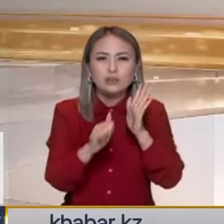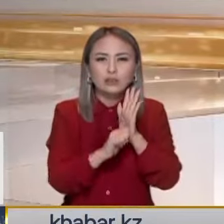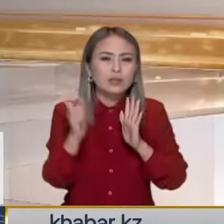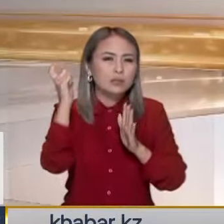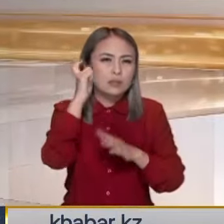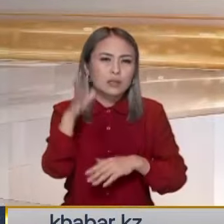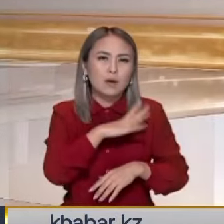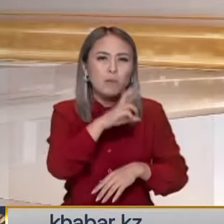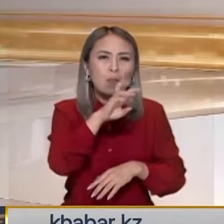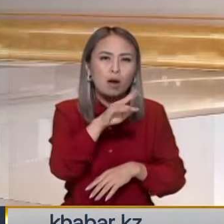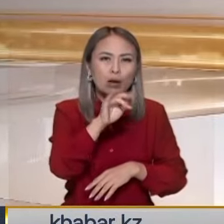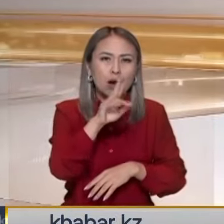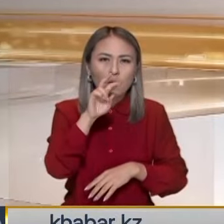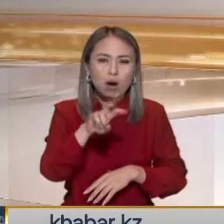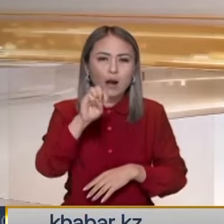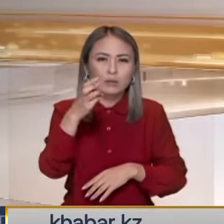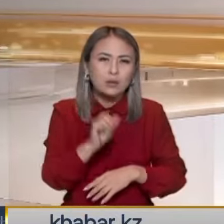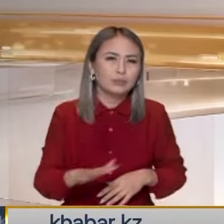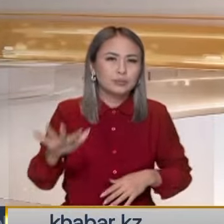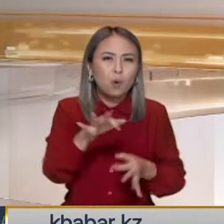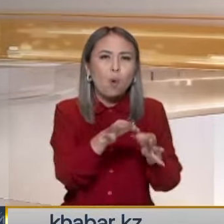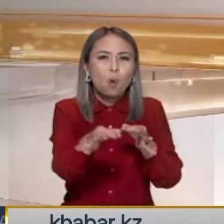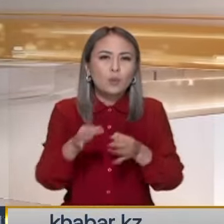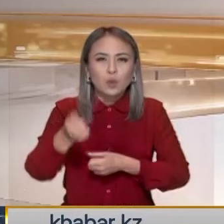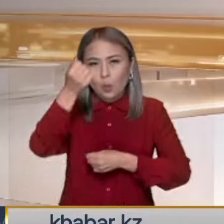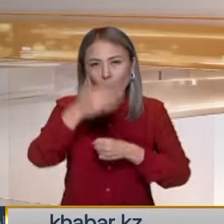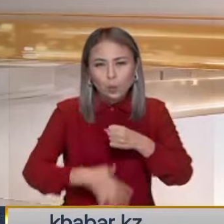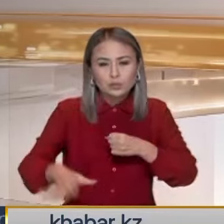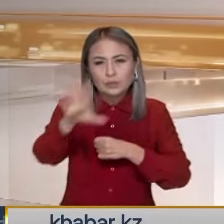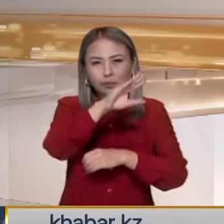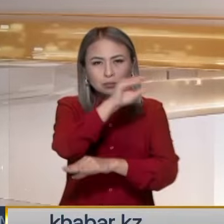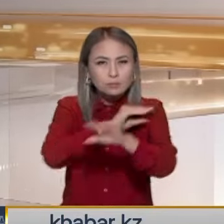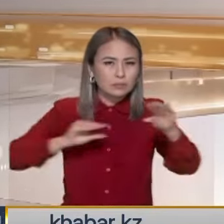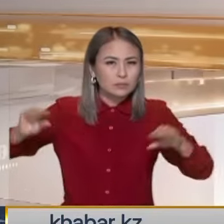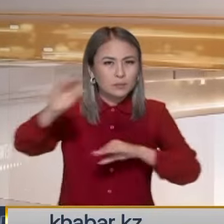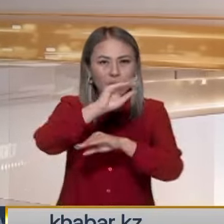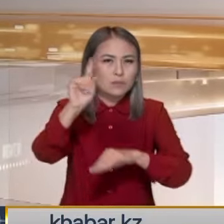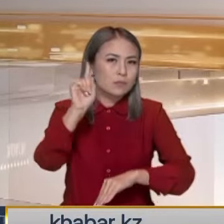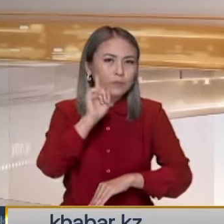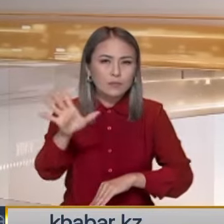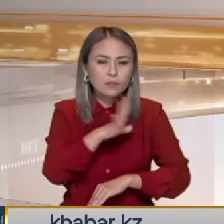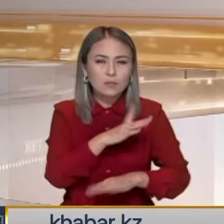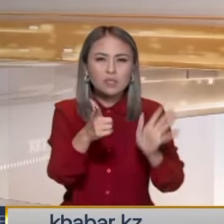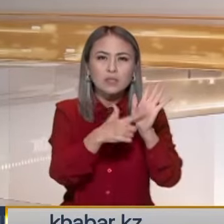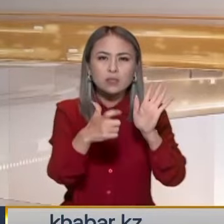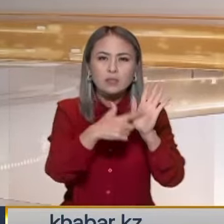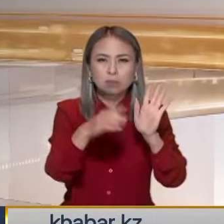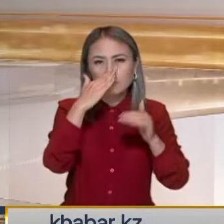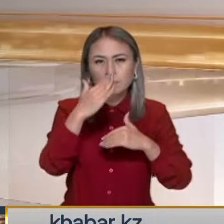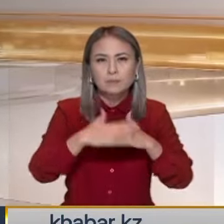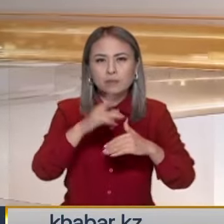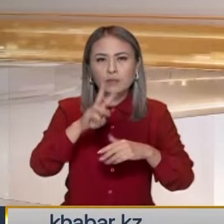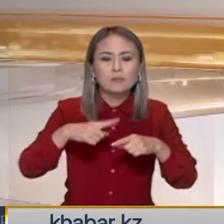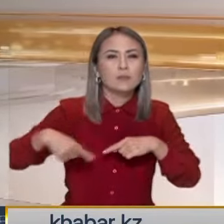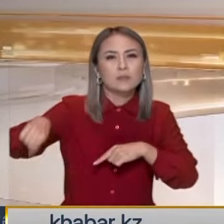Күршім, Марқакөл, Алтай аудандарының тұрғындары облыс орталығына Бұқтырманы жағалай айналма жолмен жүріп келді. Бұл 700 шақырымға жуық. Енді